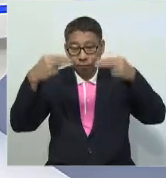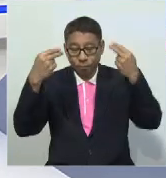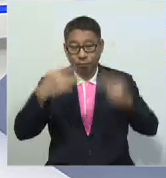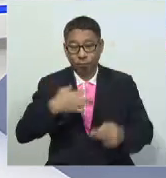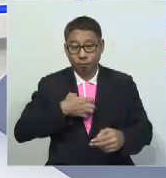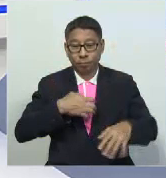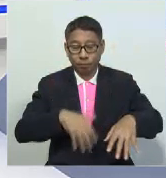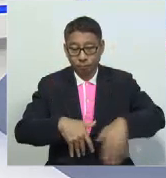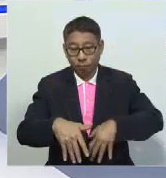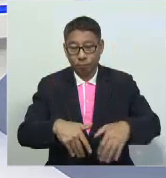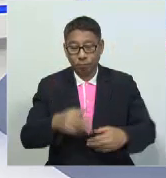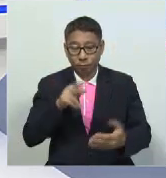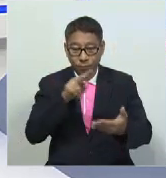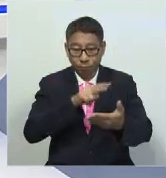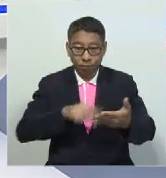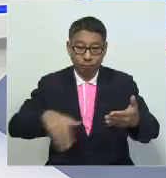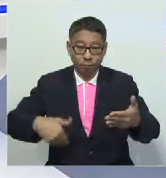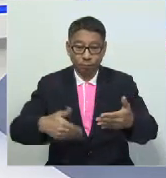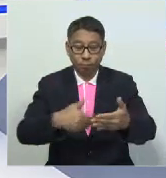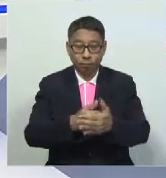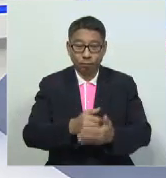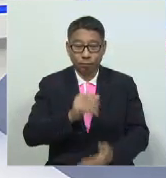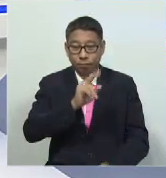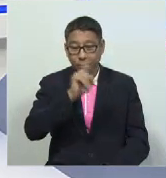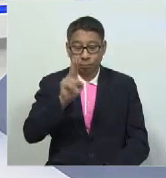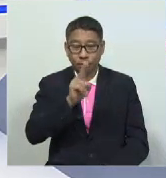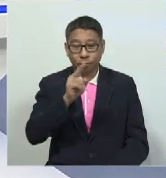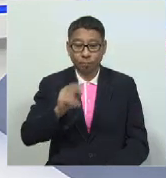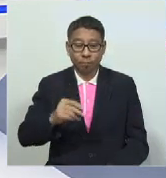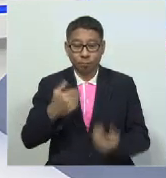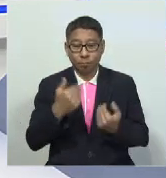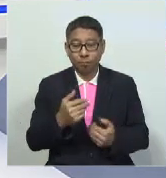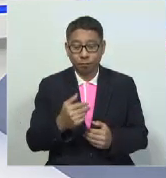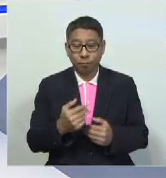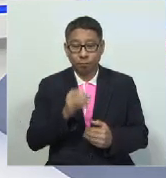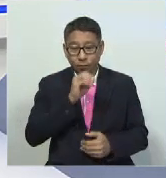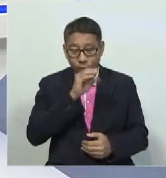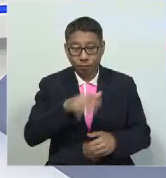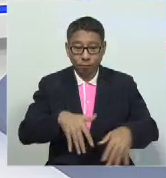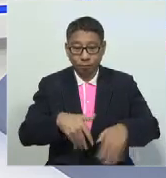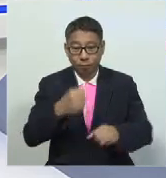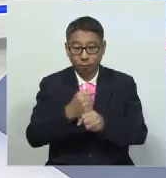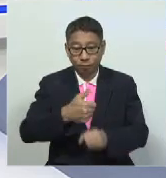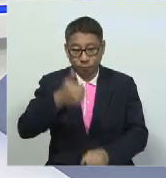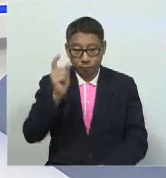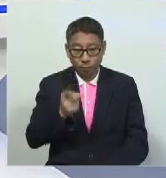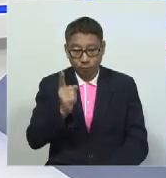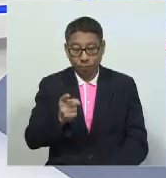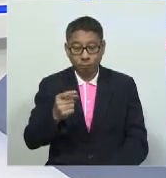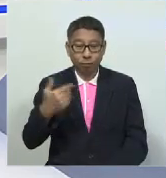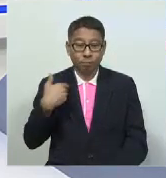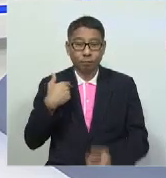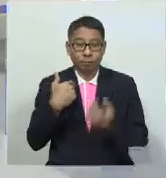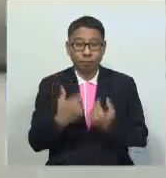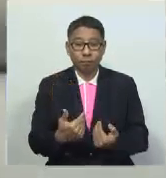ยากให้ประชาชนนั้นพิจารณาจากนโยบายที่พรรคการเมืองใช้หาเสียงว่าเป็นสิ่งจำเป็นและทำได้จริงหรือไม่ค่ะติดตามร